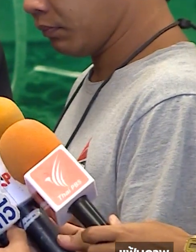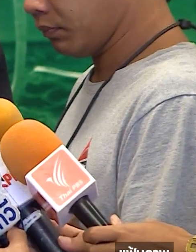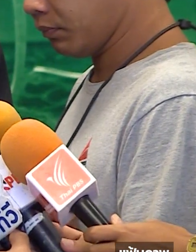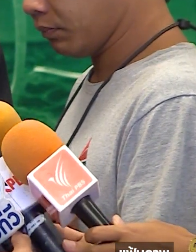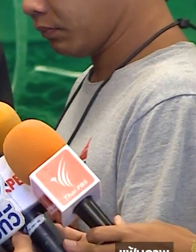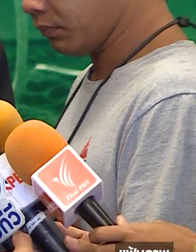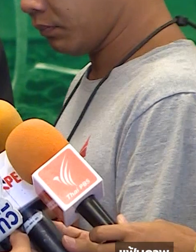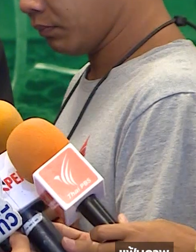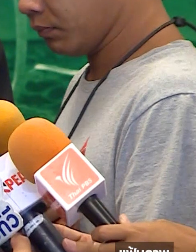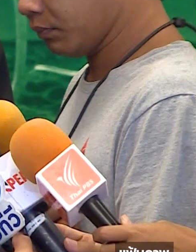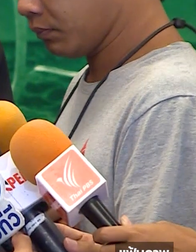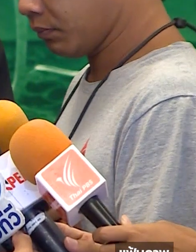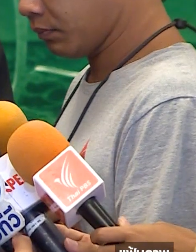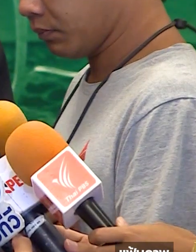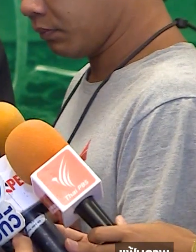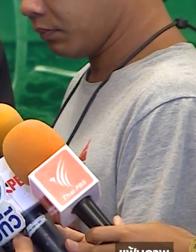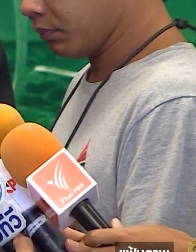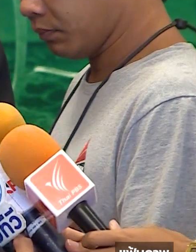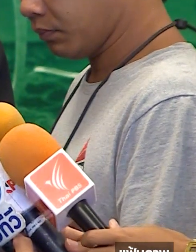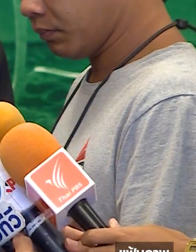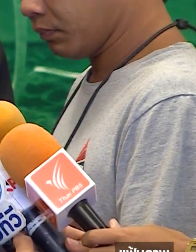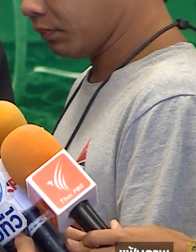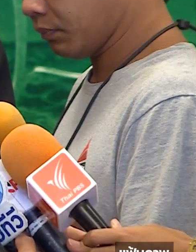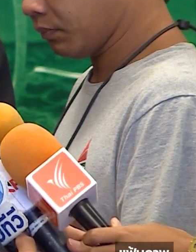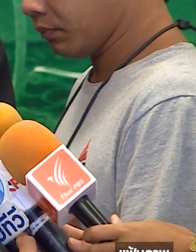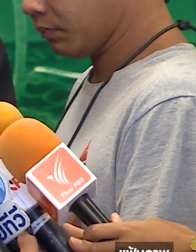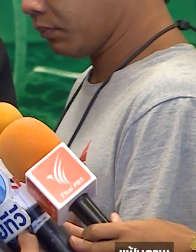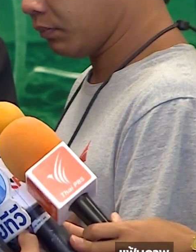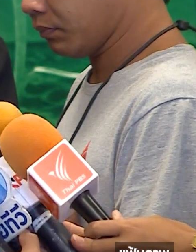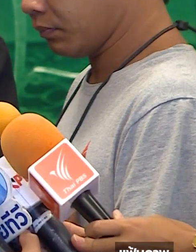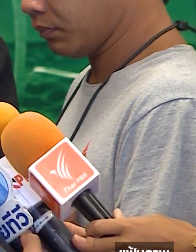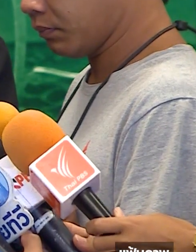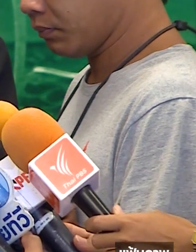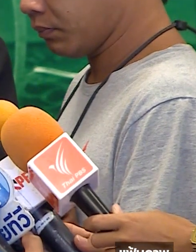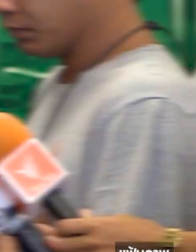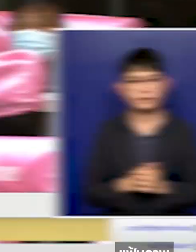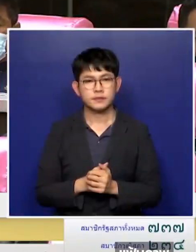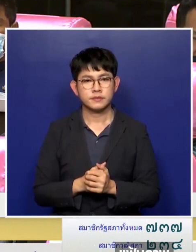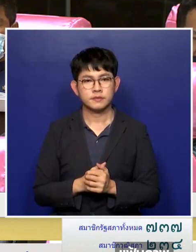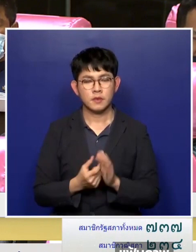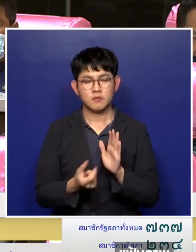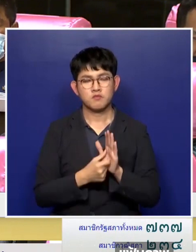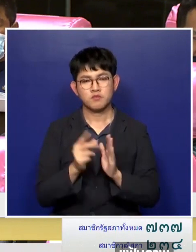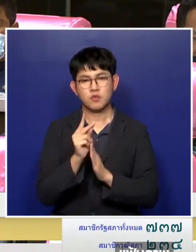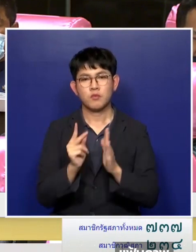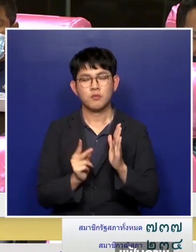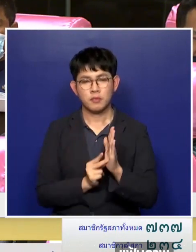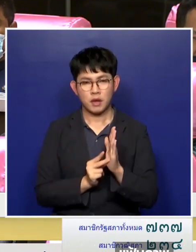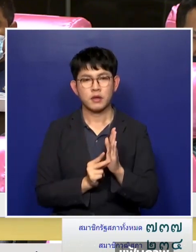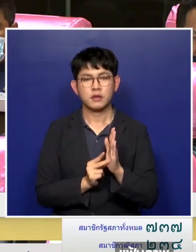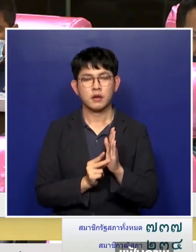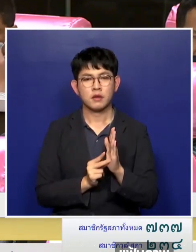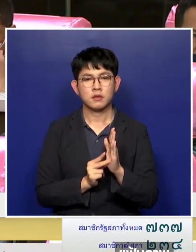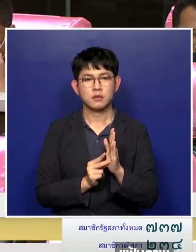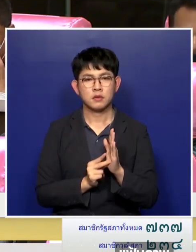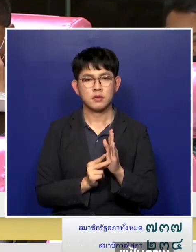ที่ยื่นต่อสำนักงานคณะกรรมการป้องกันและปราบปรามการทุจริตแห่งชาติกรณีที่นายไชยารับตำแหน่งรัฐมนตรีช่วยว่า